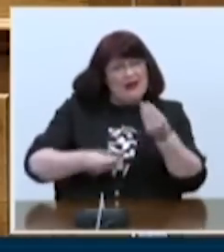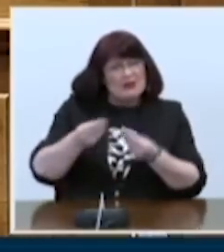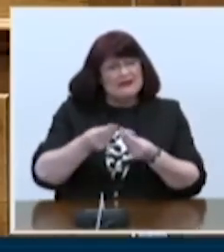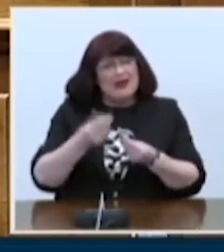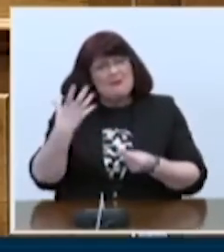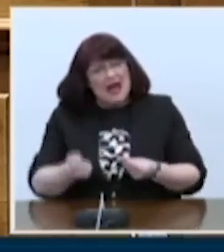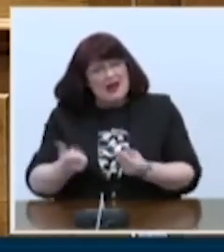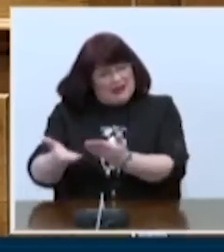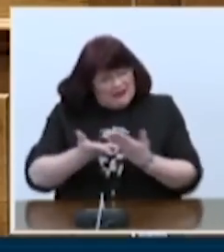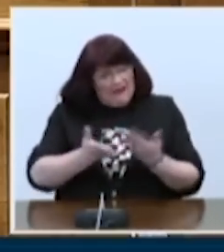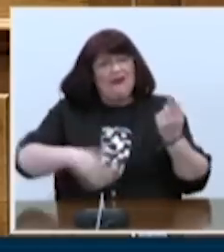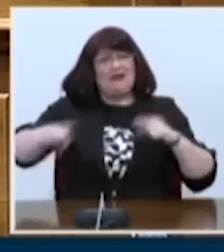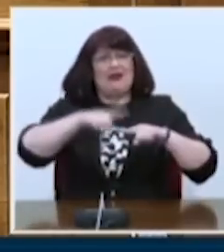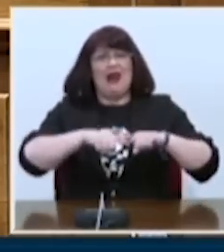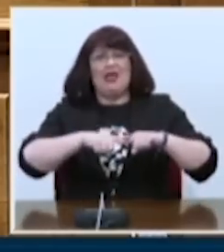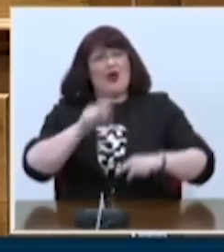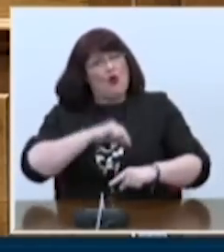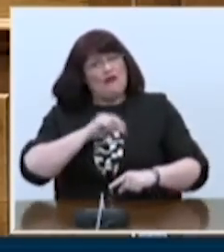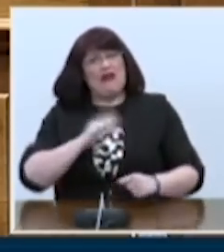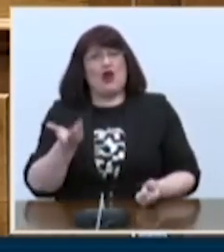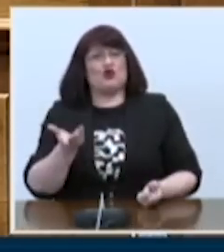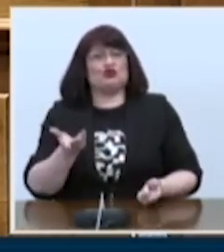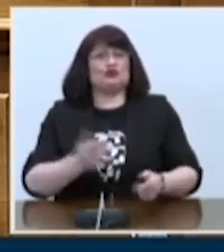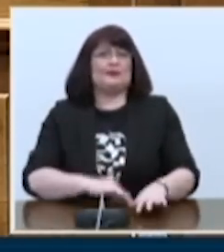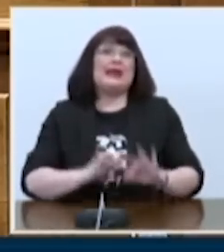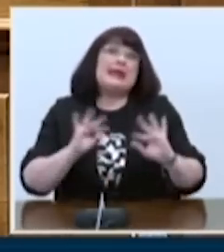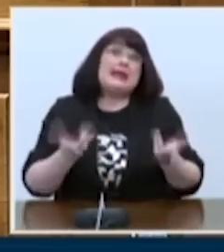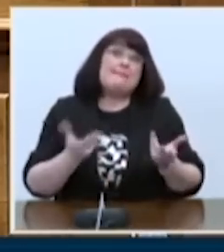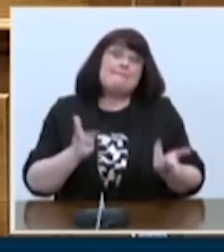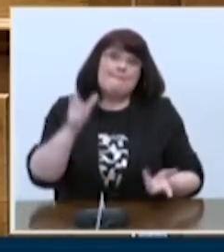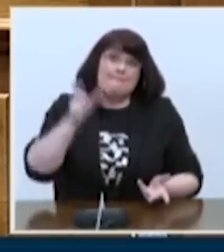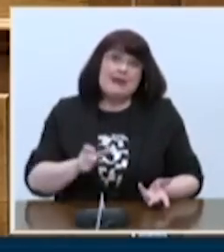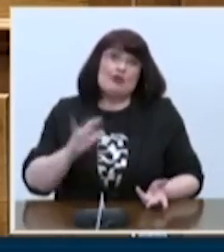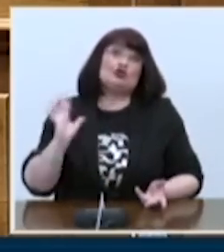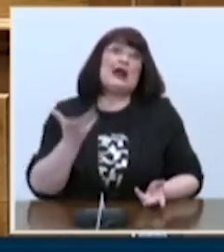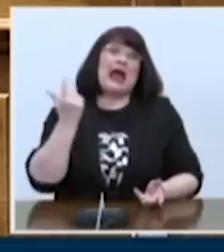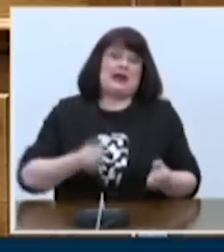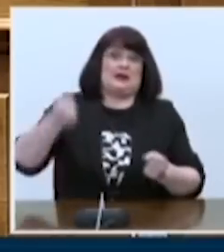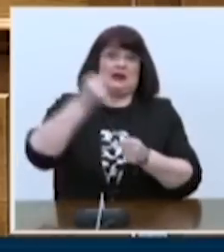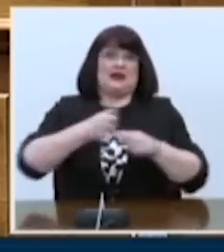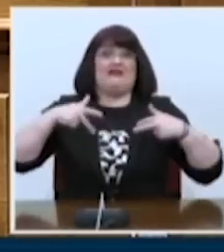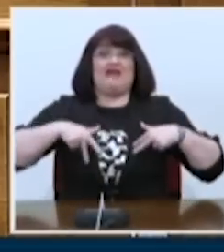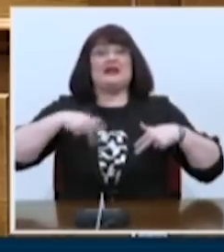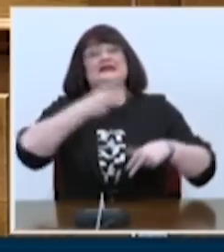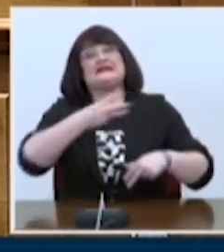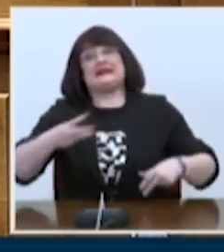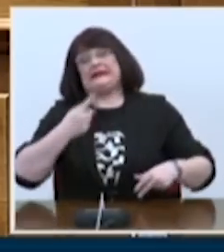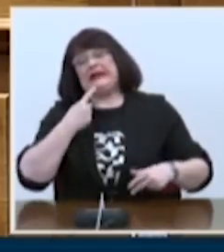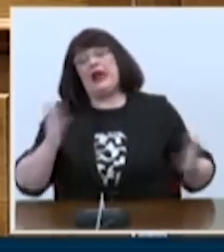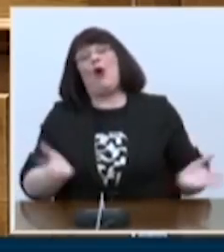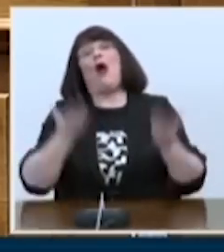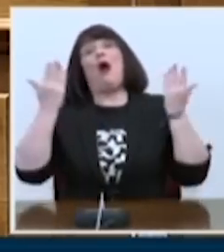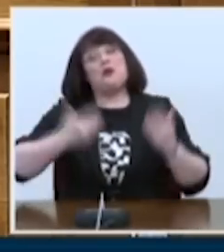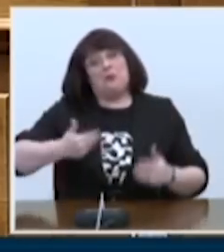λαού. Ή μήπως δεσμεύεστε ότι αν βρεθείτε στην κυβέρνηση, λέω, αύριο,